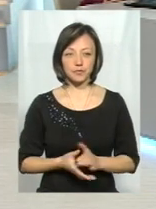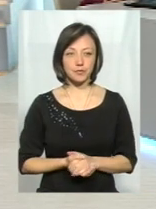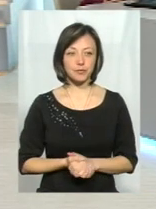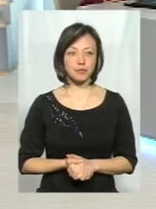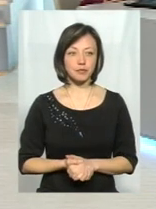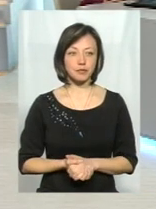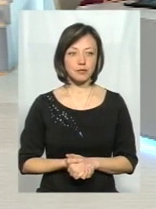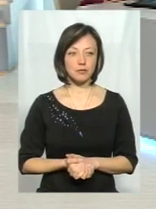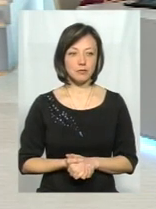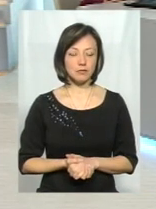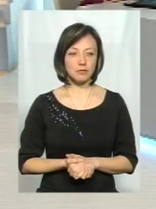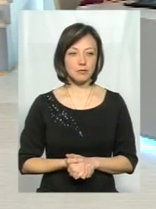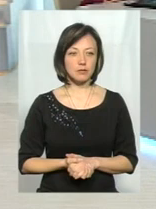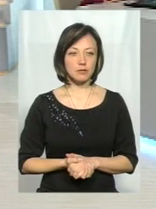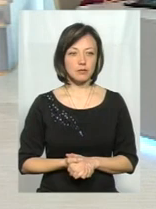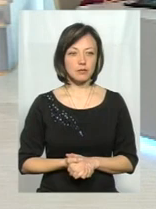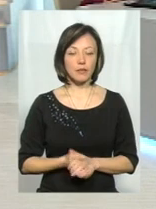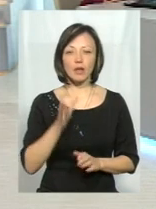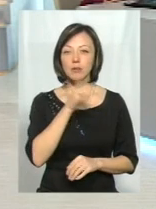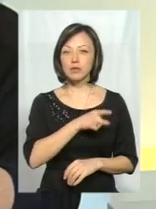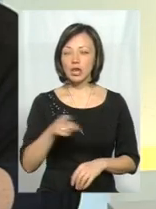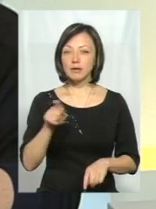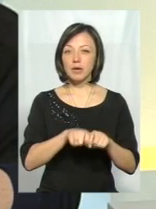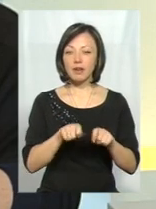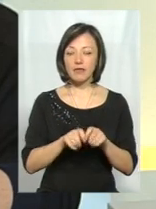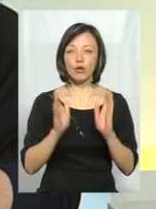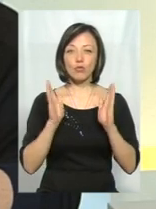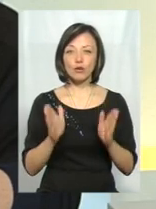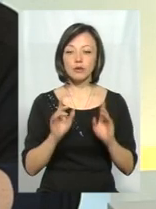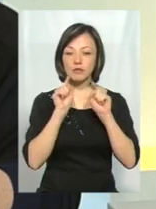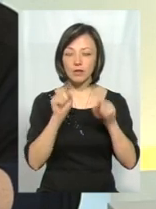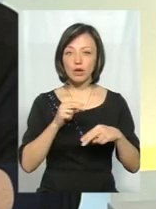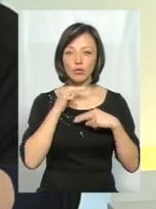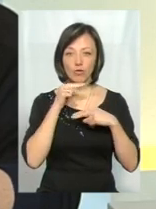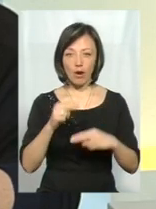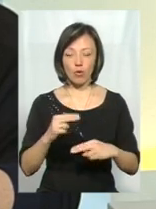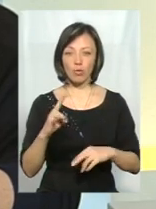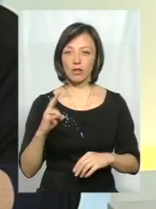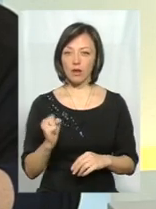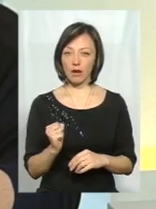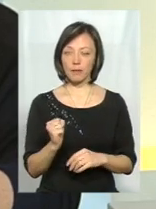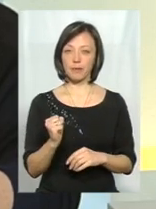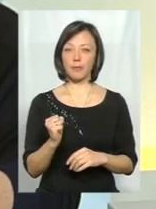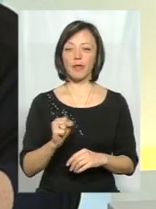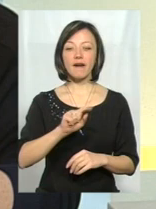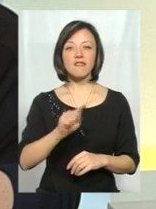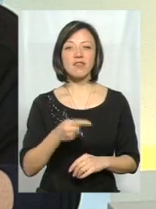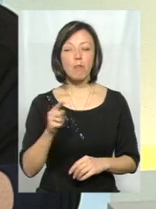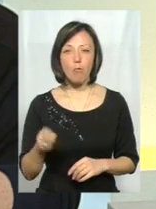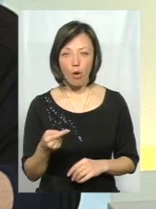перевірок? Під час перевірок будемо звертати увагу на вимоги